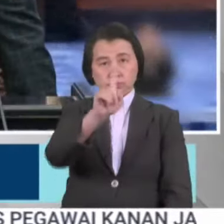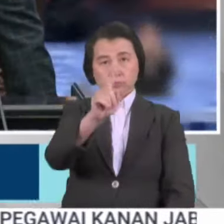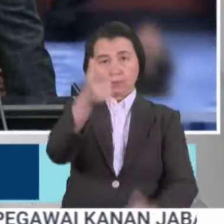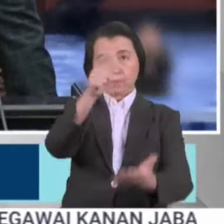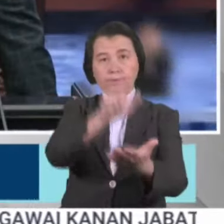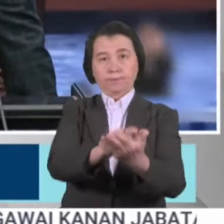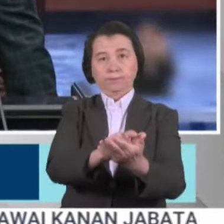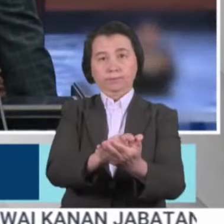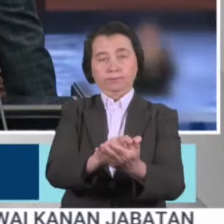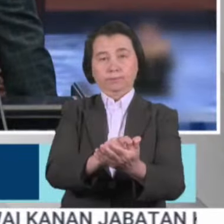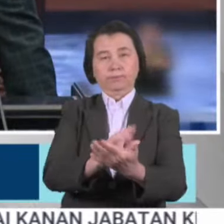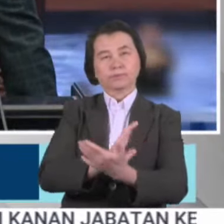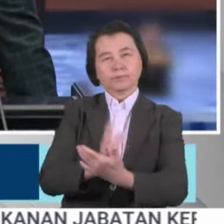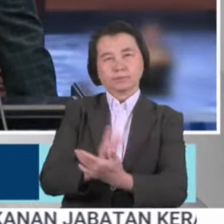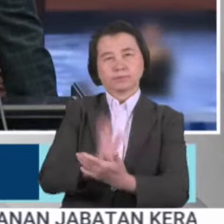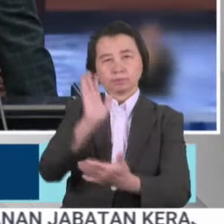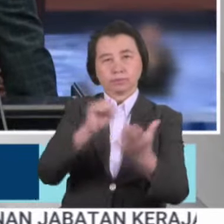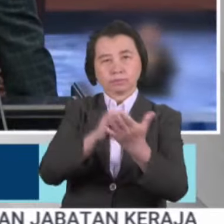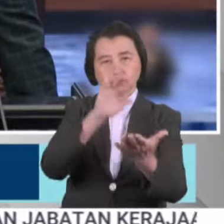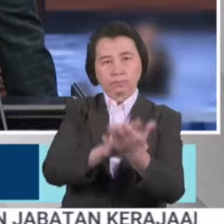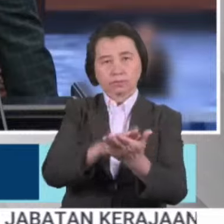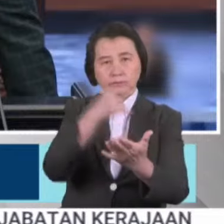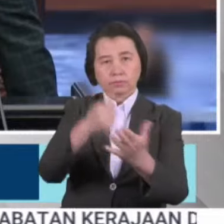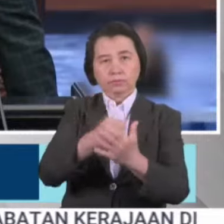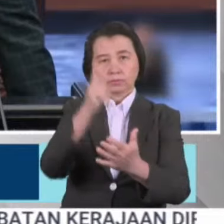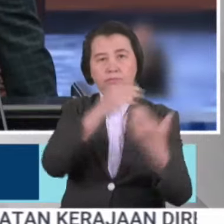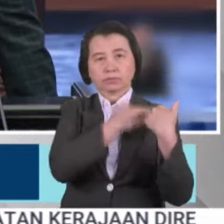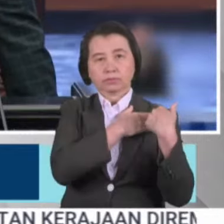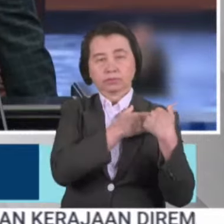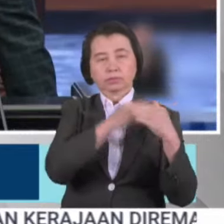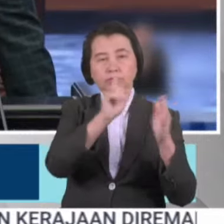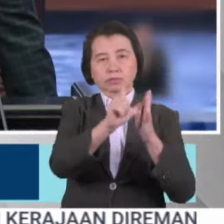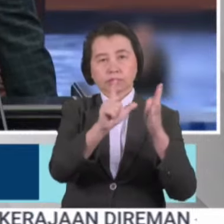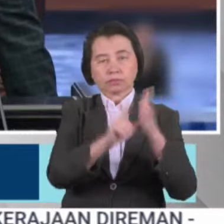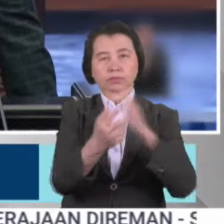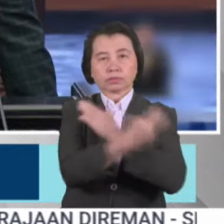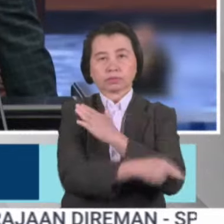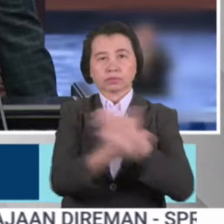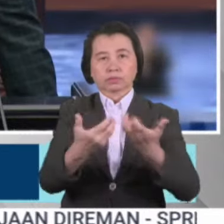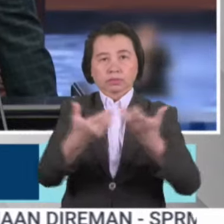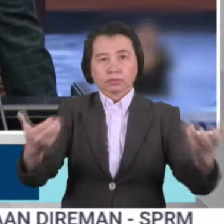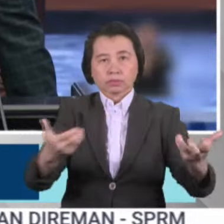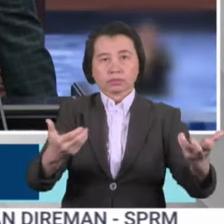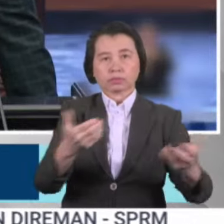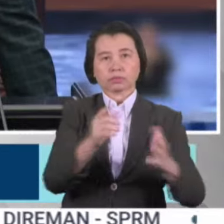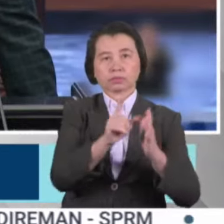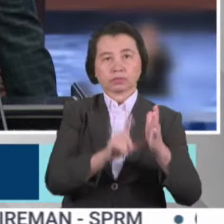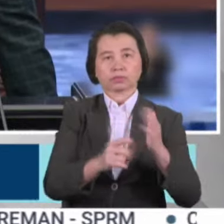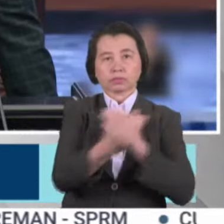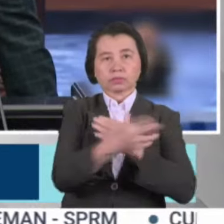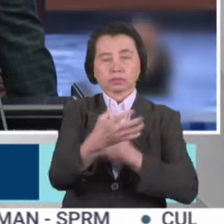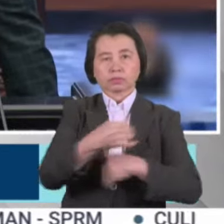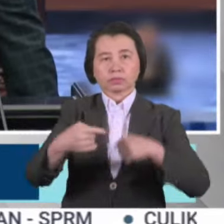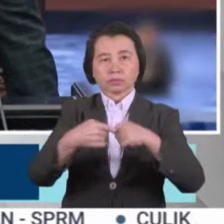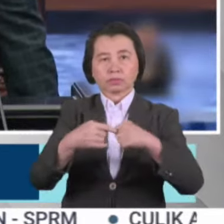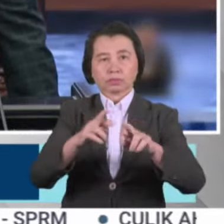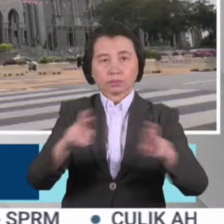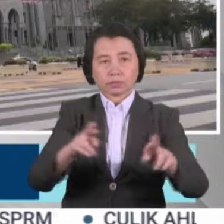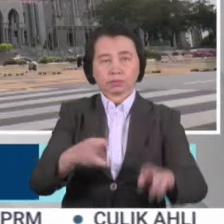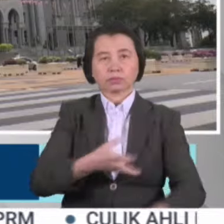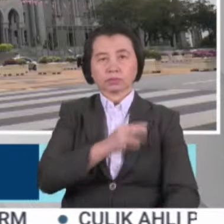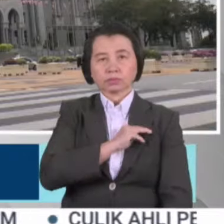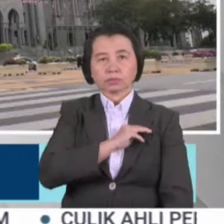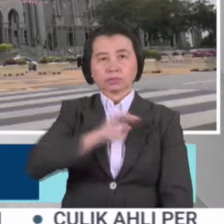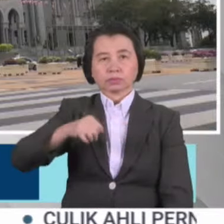Satu laporan interim bakal dimasukkan bagi status peranan peguam negara serta pengasingan peguam negara dan pendakwa raya. Menteri di Jabatan